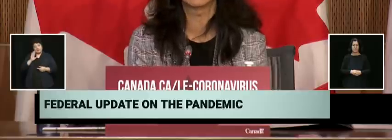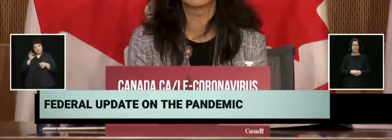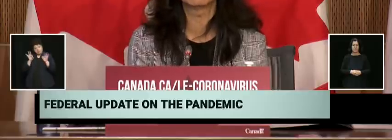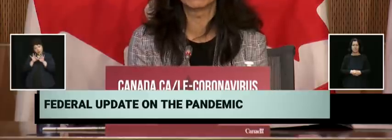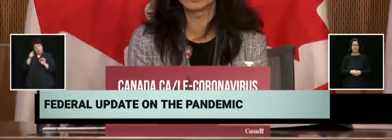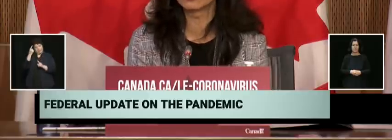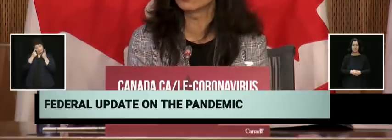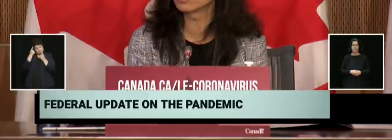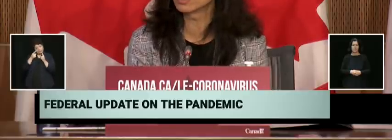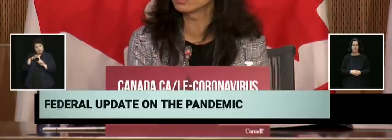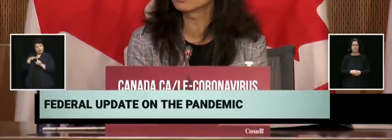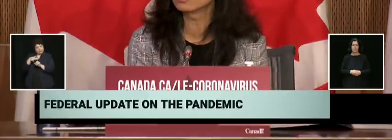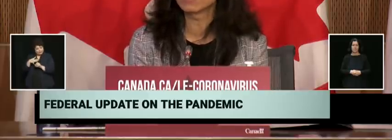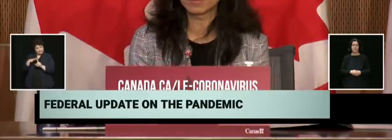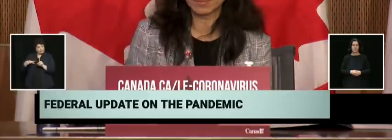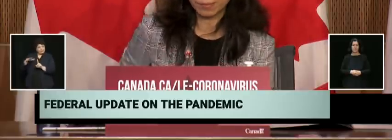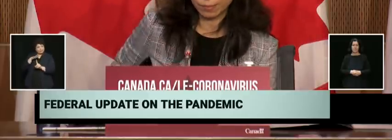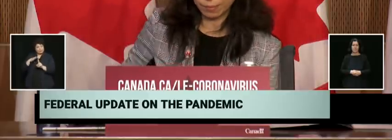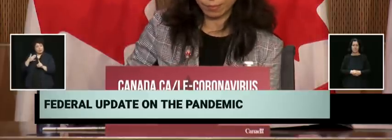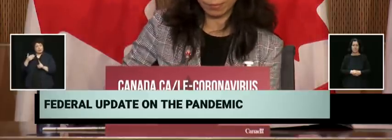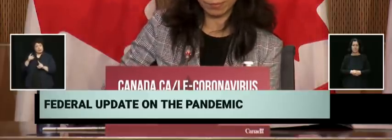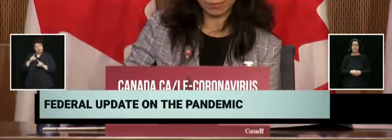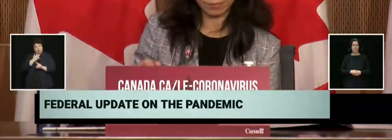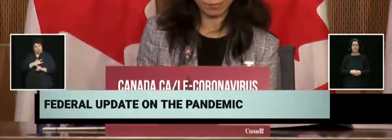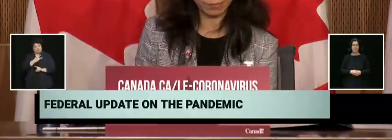people are looking at different ways of doing that.